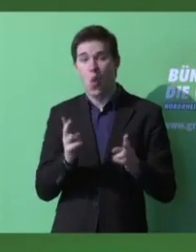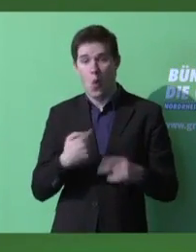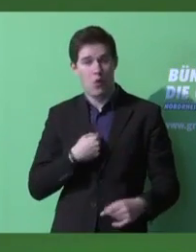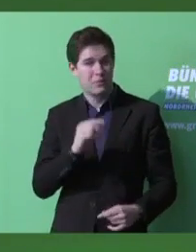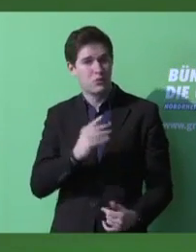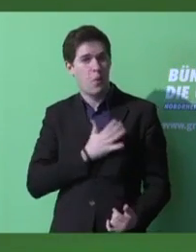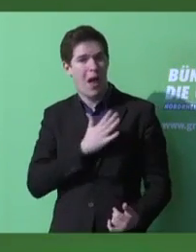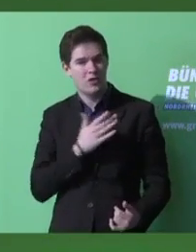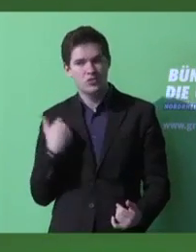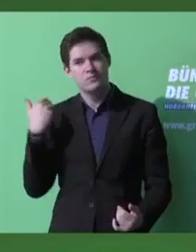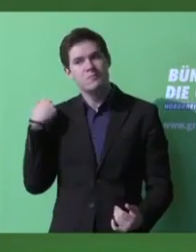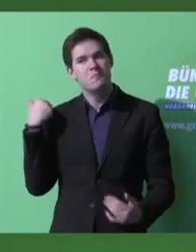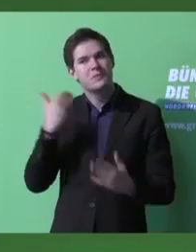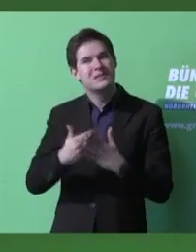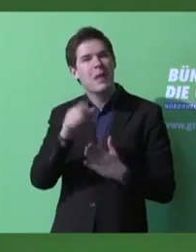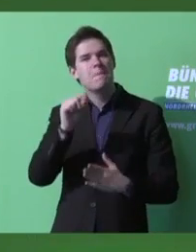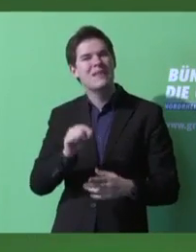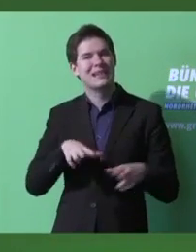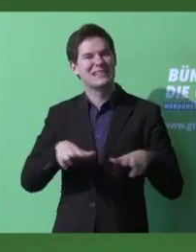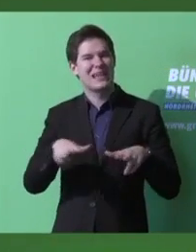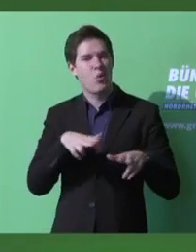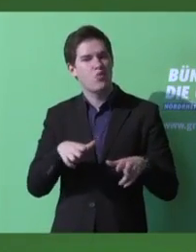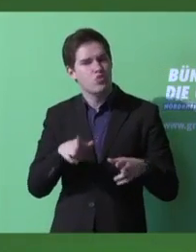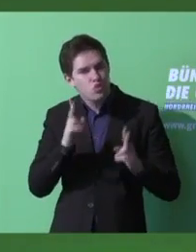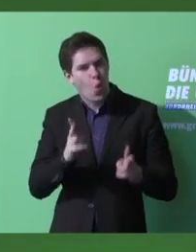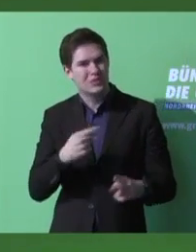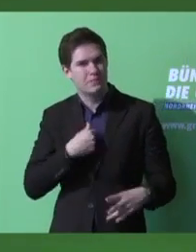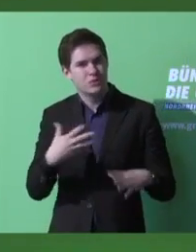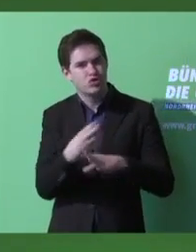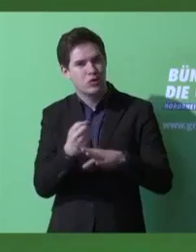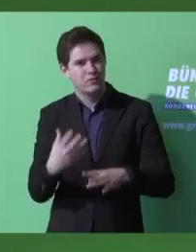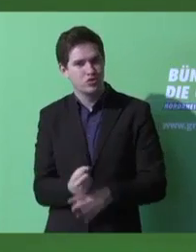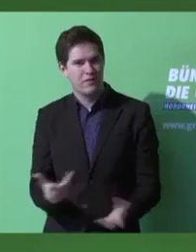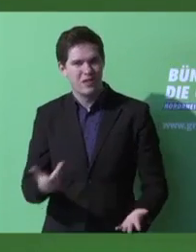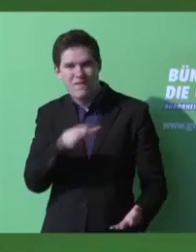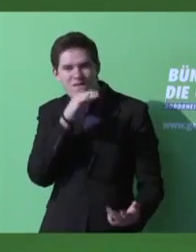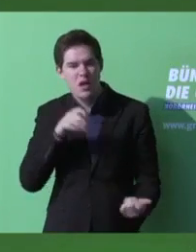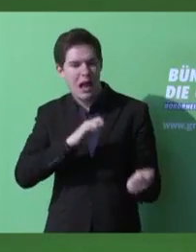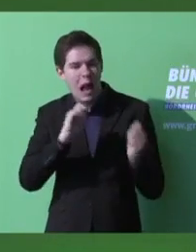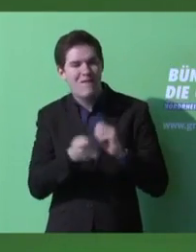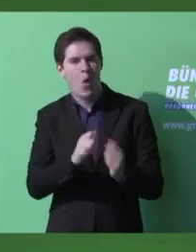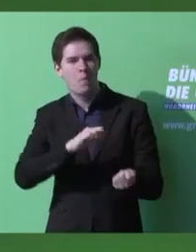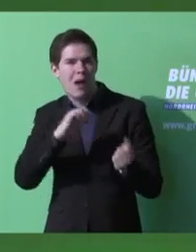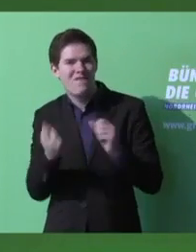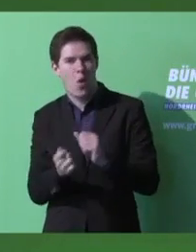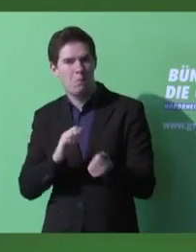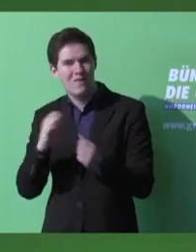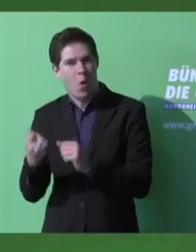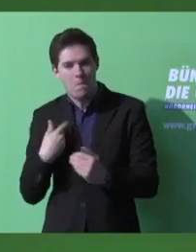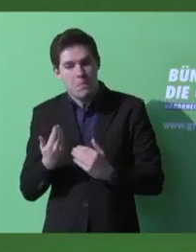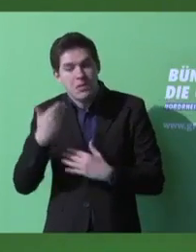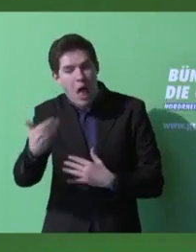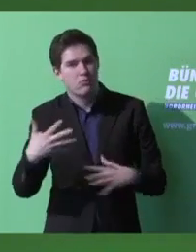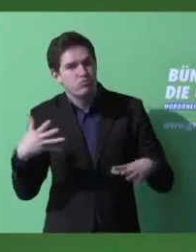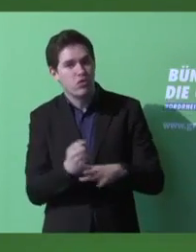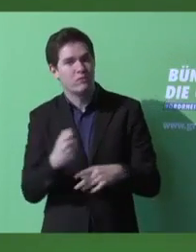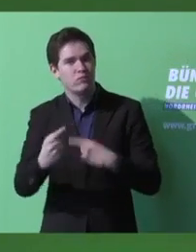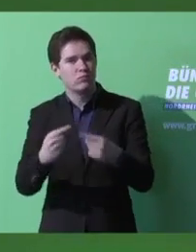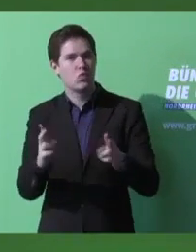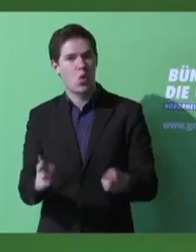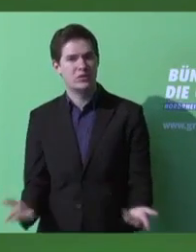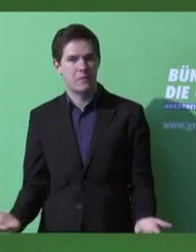Minderheitsregierung. Wir haben verdammt viel geschafft und sehr viele Reformen nachhaltig auf den Weg gebracht. Wir